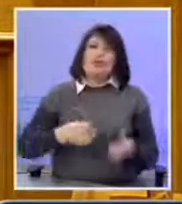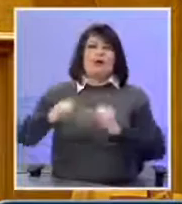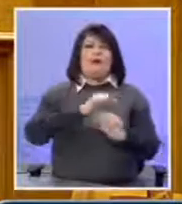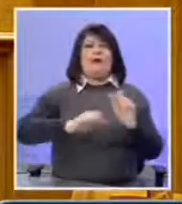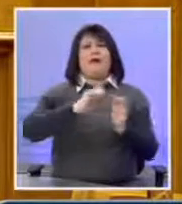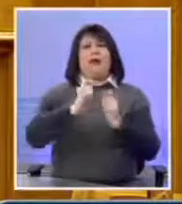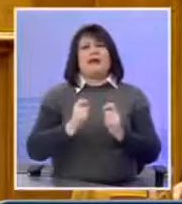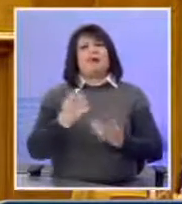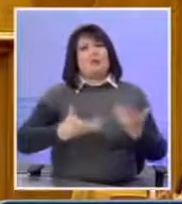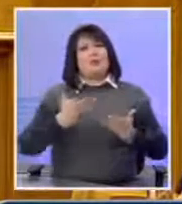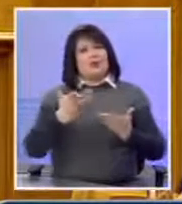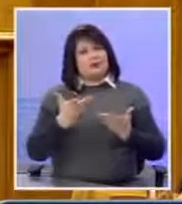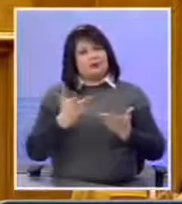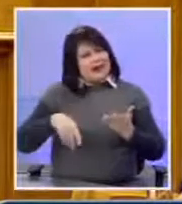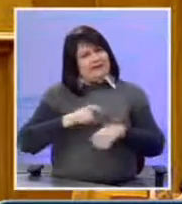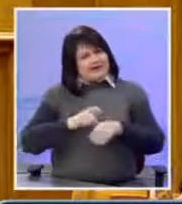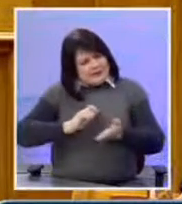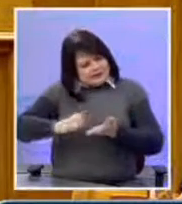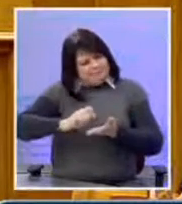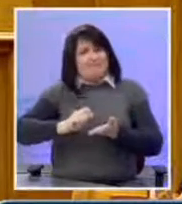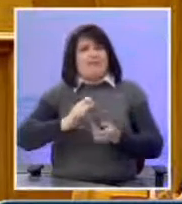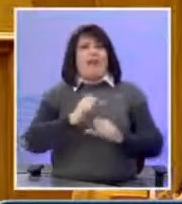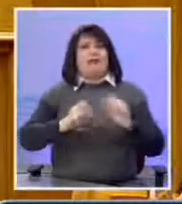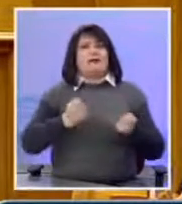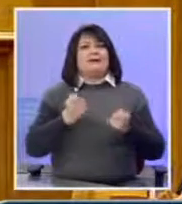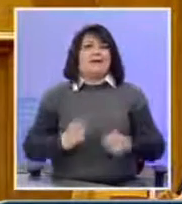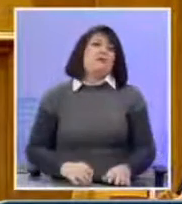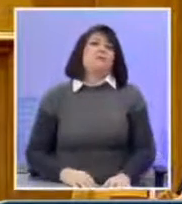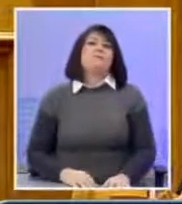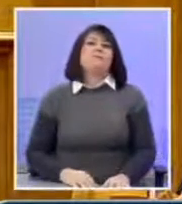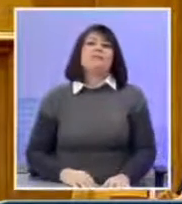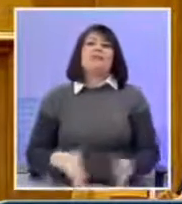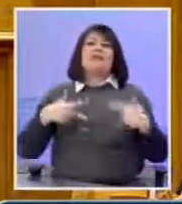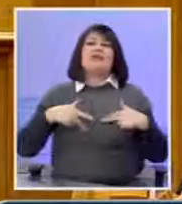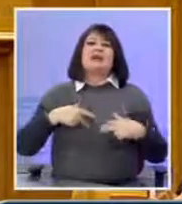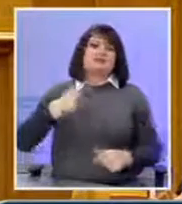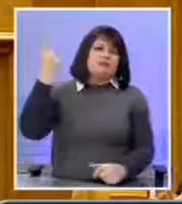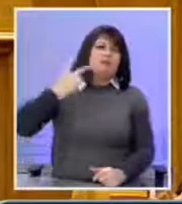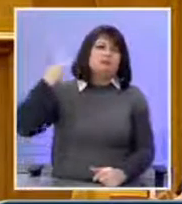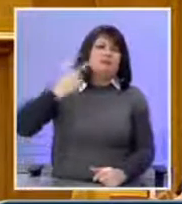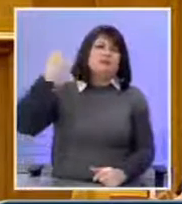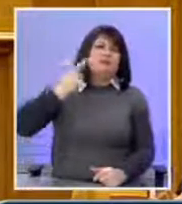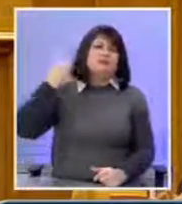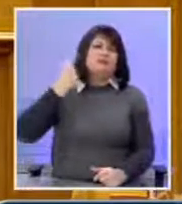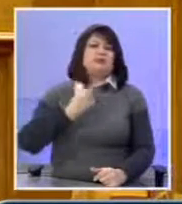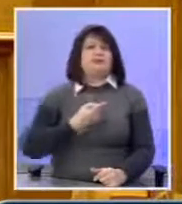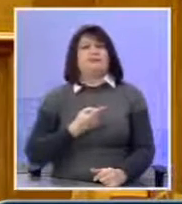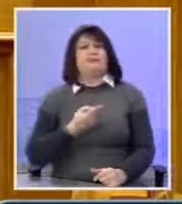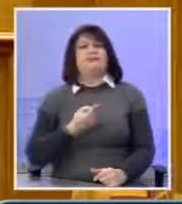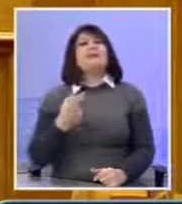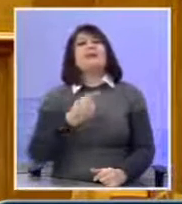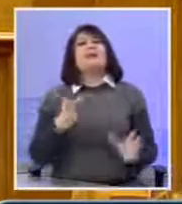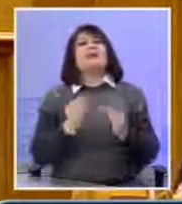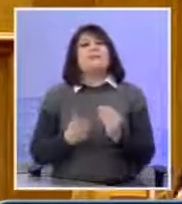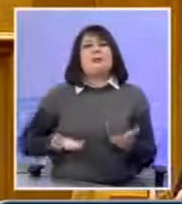στον προϋπολογισμό. Σε ό,τι αφορά τώρα την κριτική που δέχεται η κυβέρνηση σε σχέση με την πρόταση